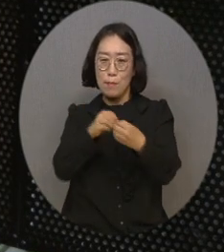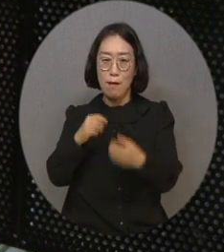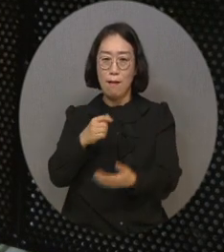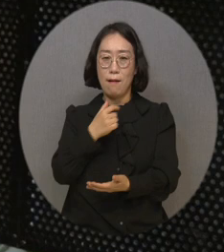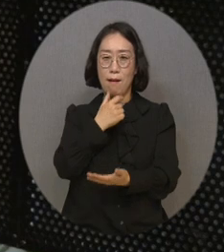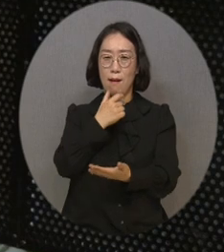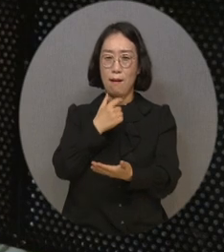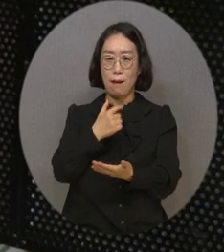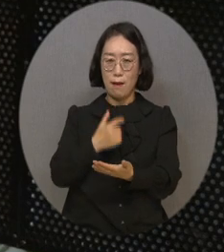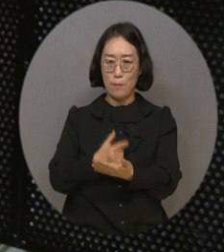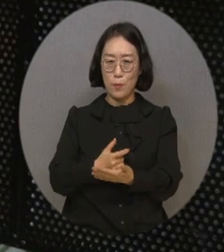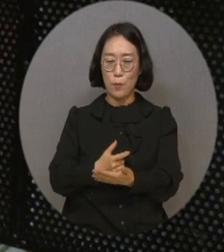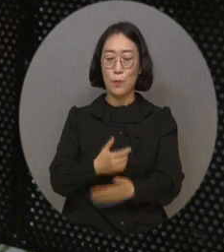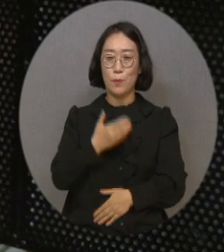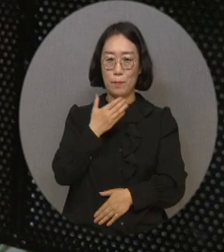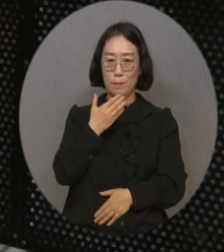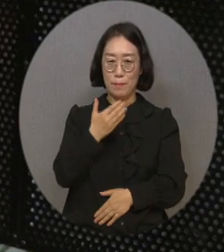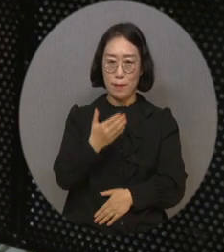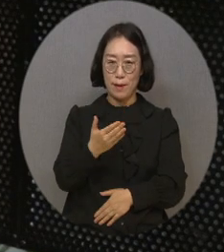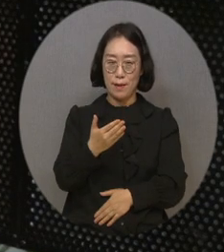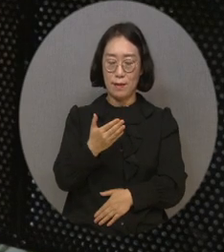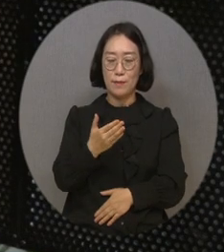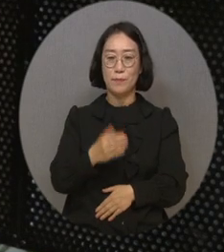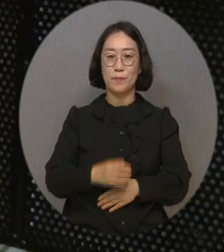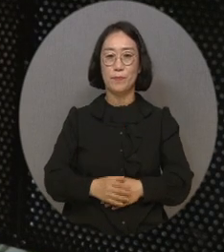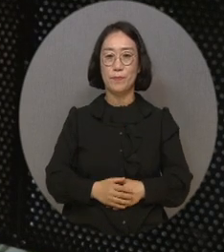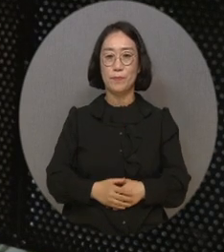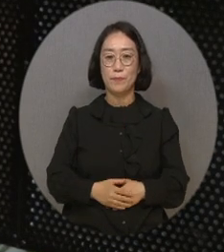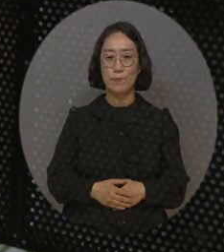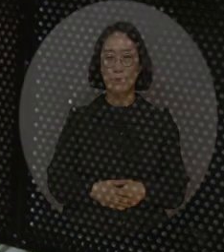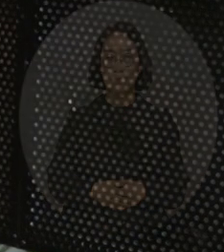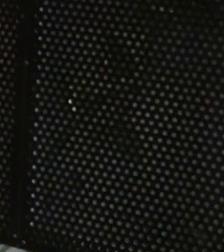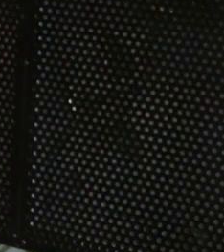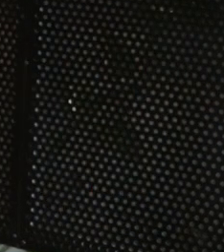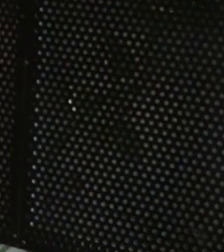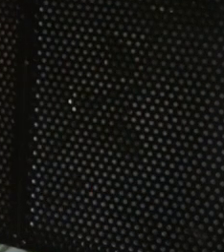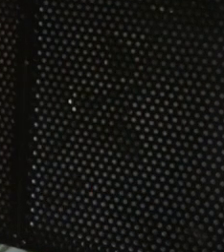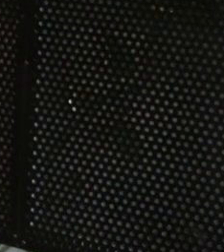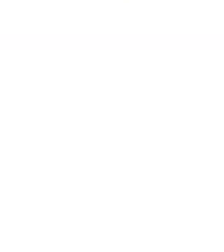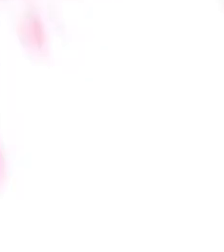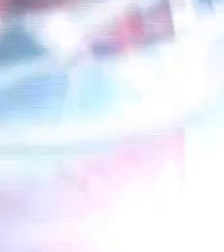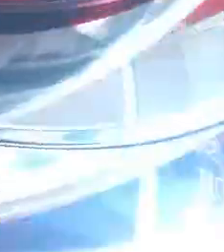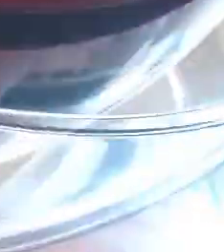잔잔한 감동을 전해주고 있습니다. 복지TV 뉴스 배은아입니다.